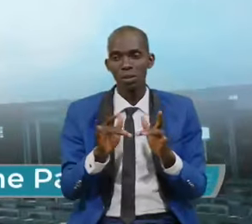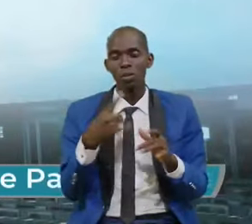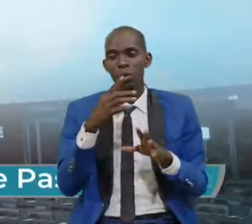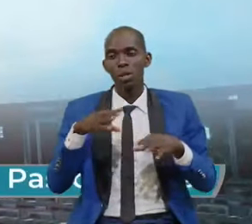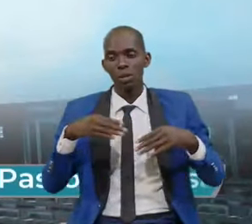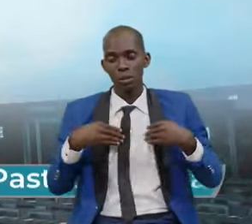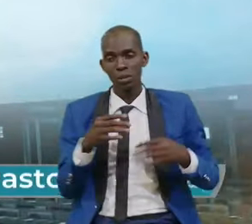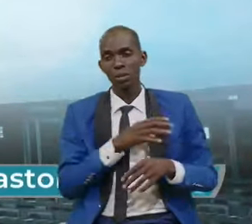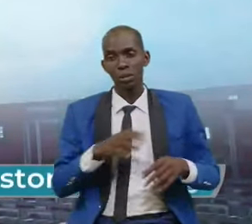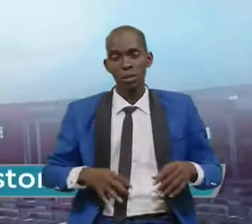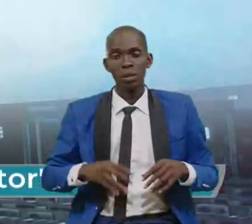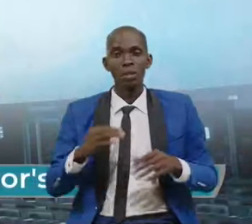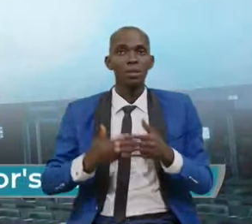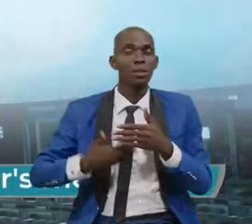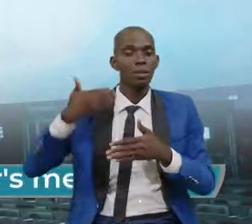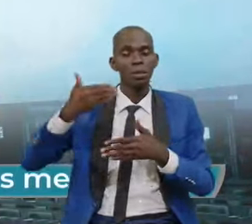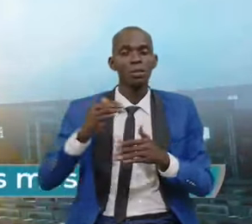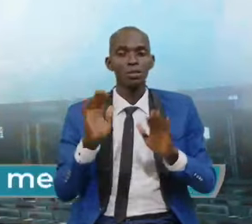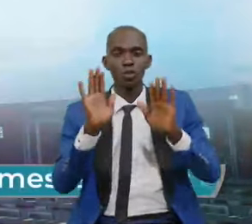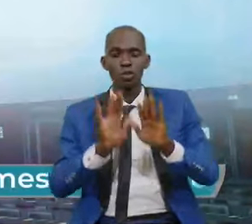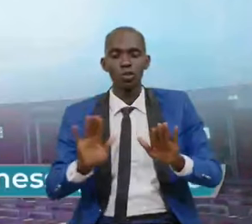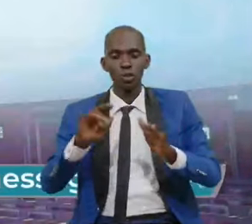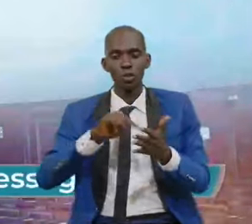le 5 novembre